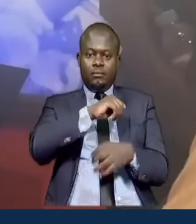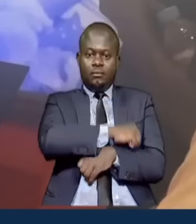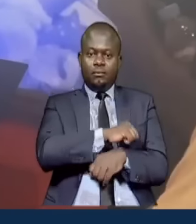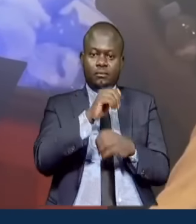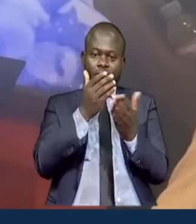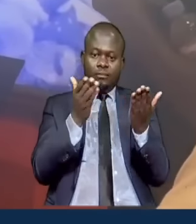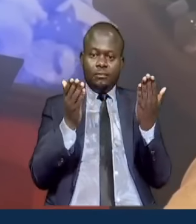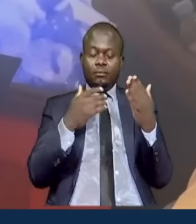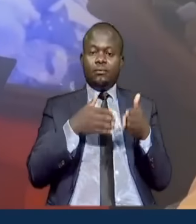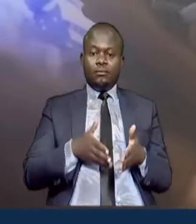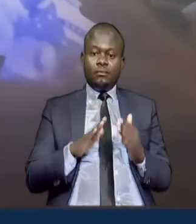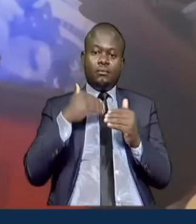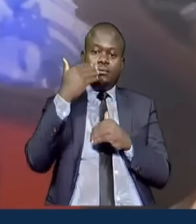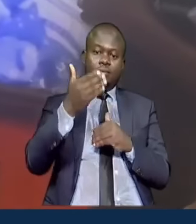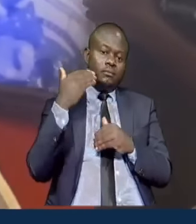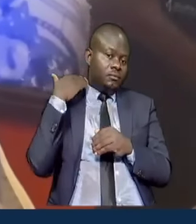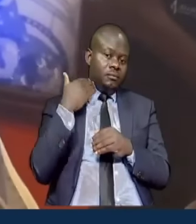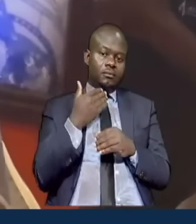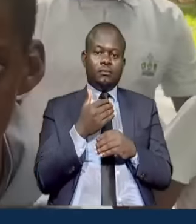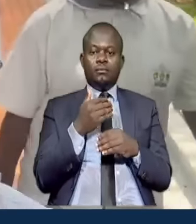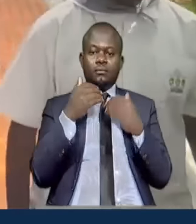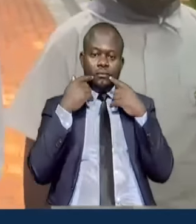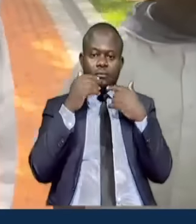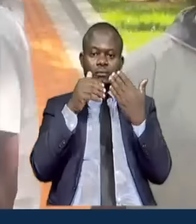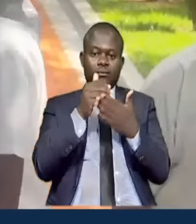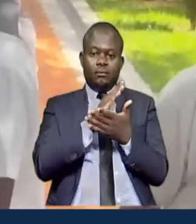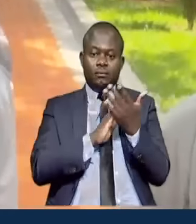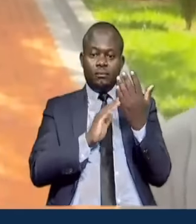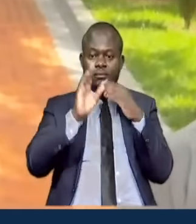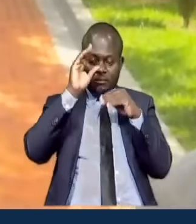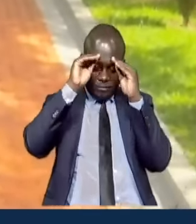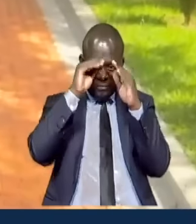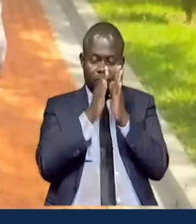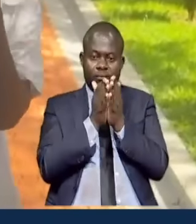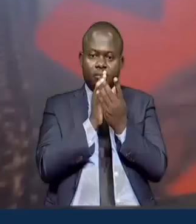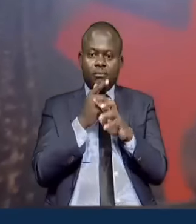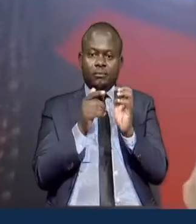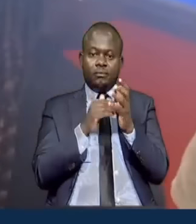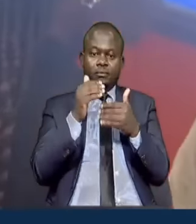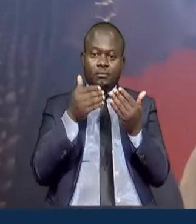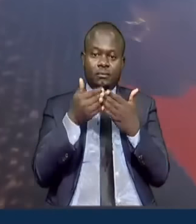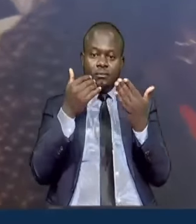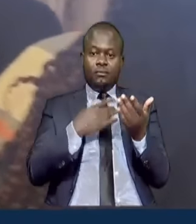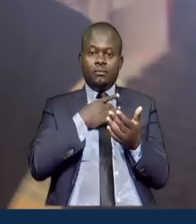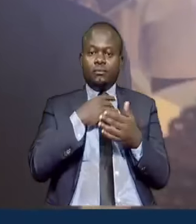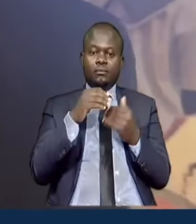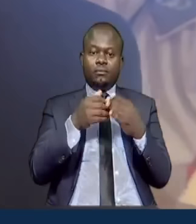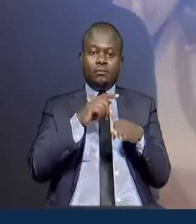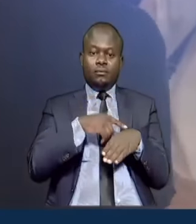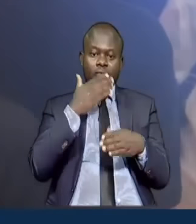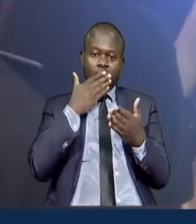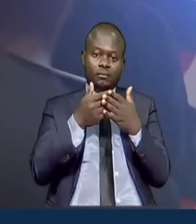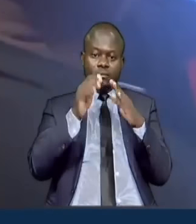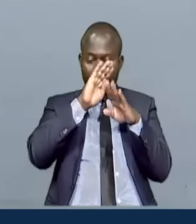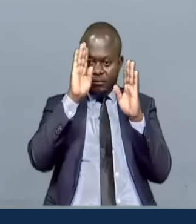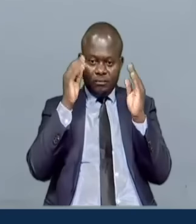kigo bavutse nyuma ya Jenoside yakorewe Abatutsi bavuga ko amateka bayigiraga mu bitabo, ariko gusura urwibutso ni umwanya mwiza wo